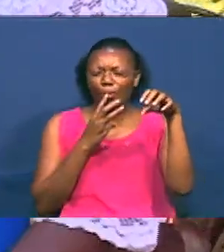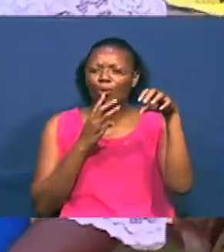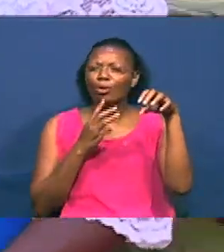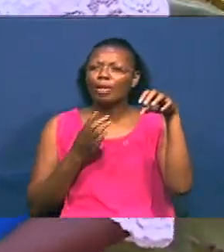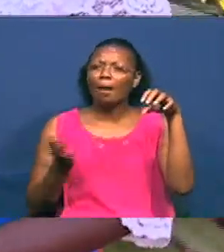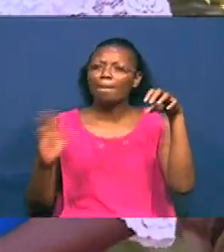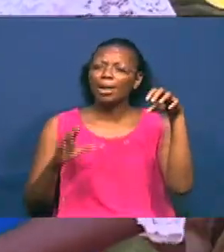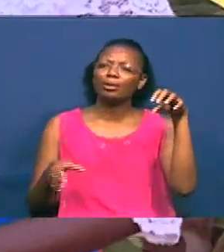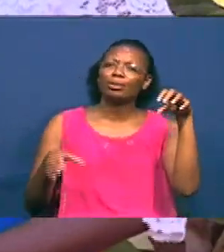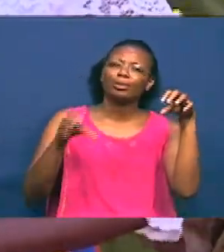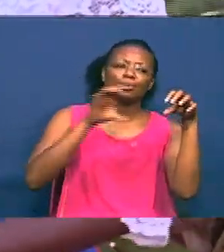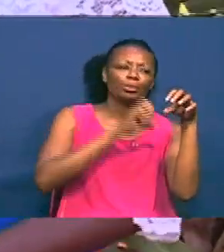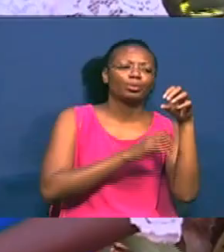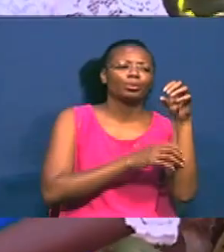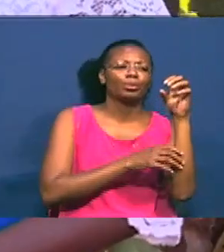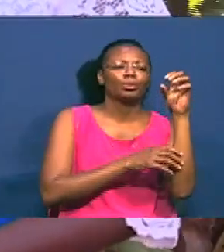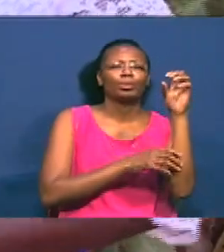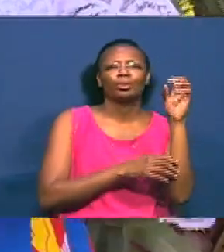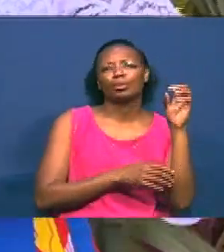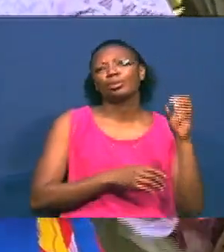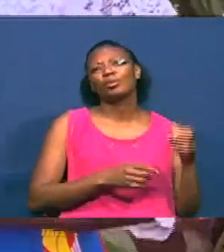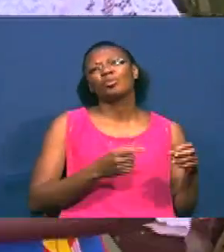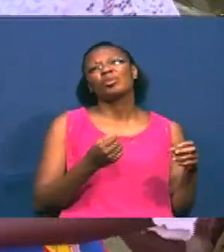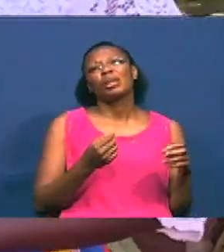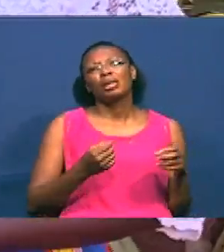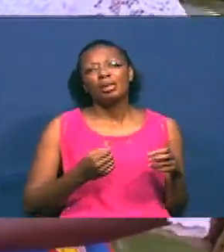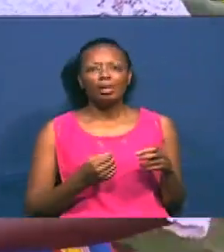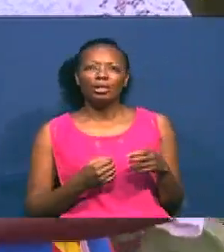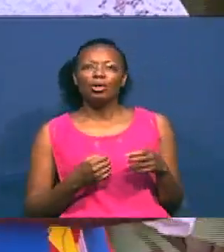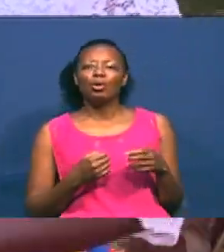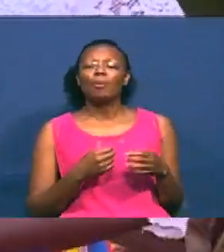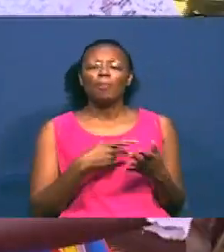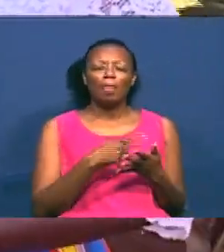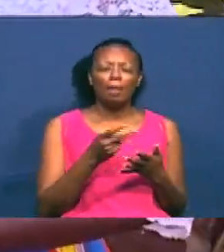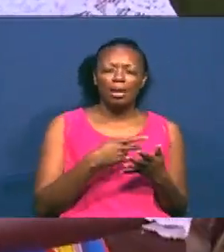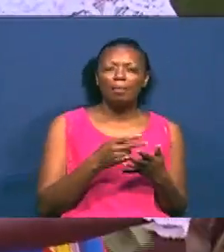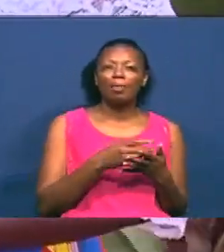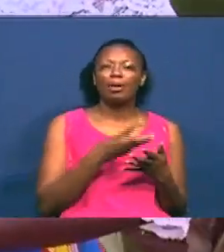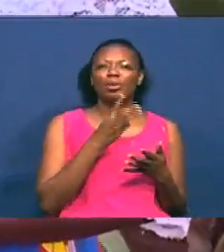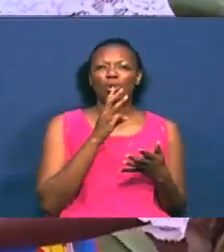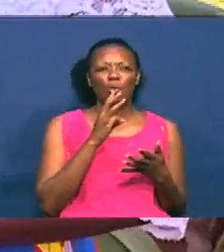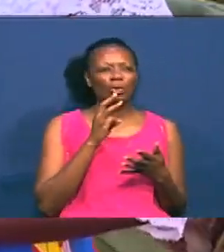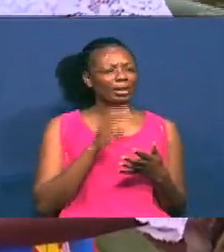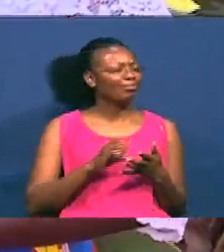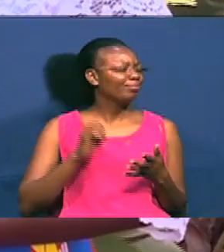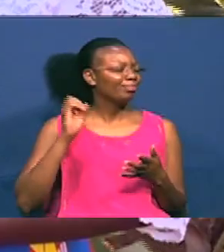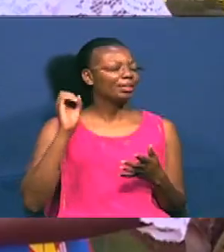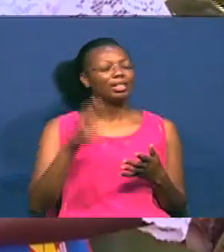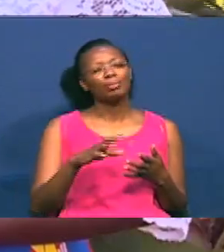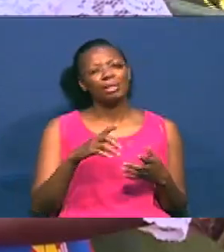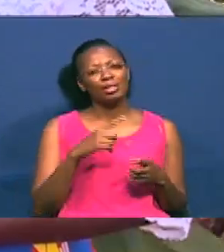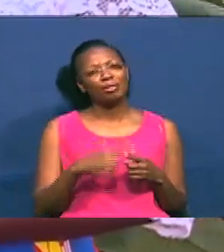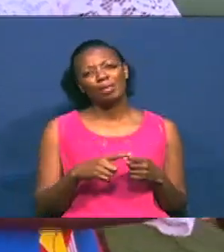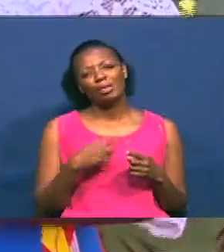ikija inakuwa na challenge kwa sababu hata bili ikikuja inakuwa juu. Lakini tu inabidi kwa sababu